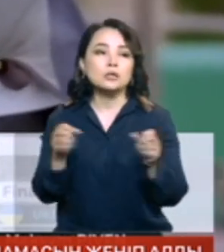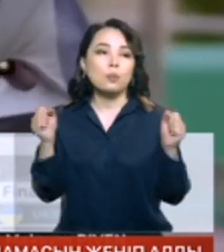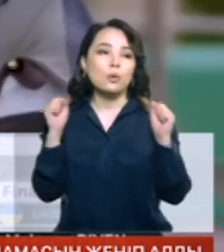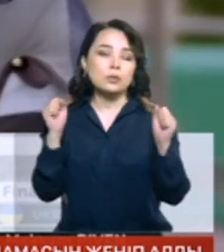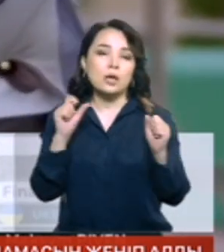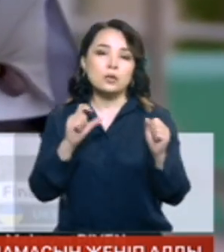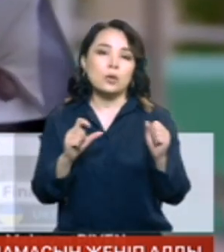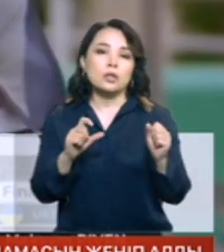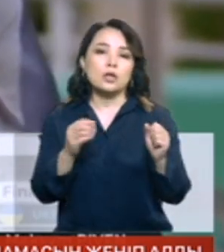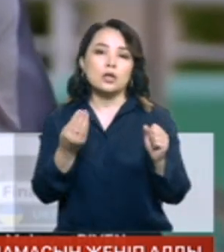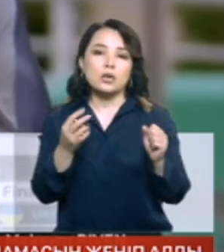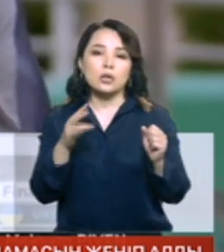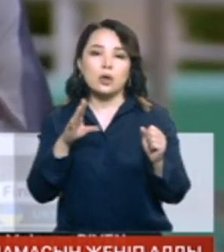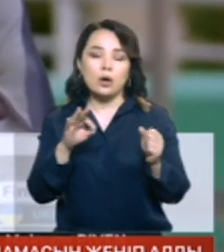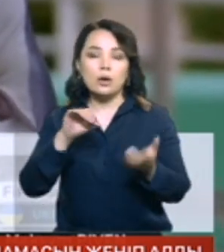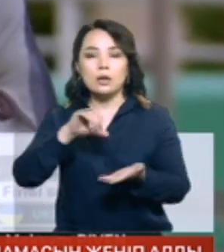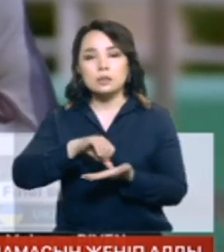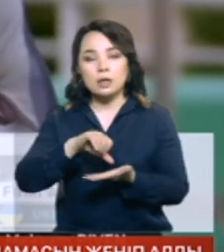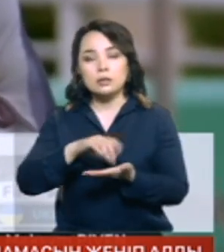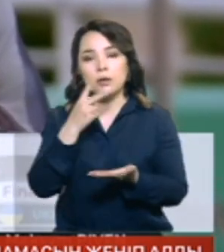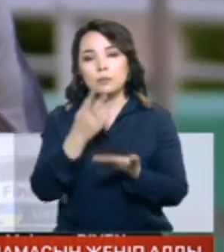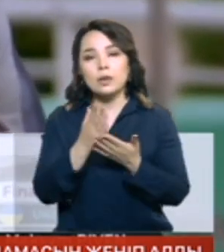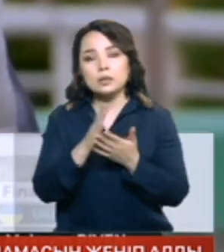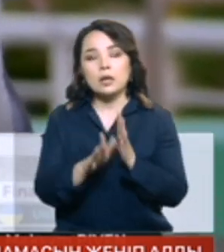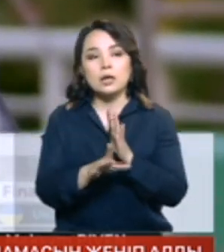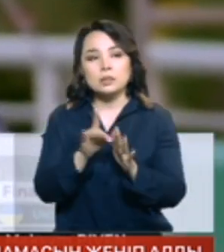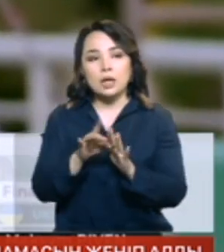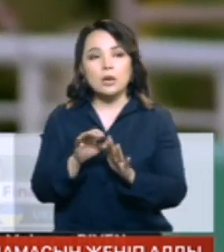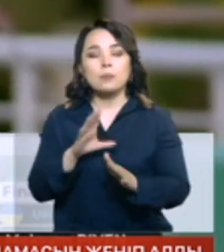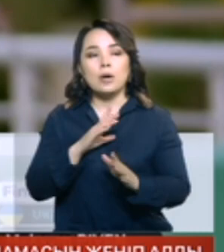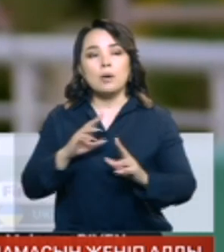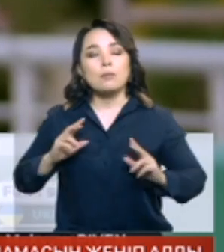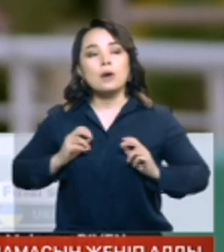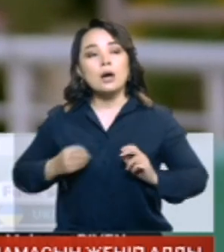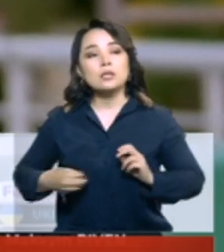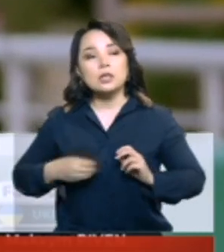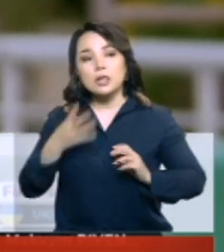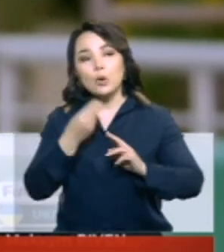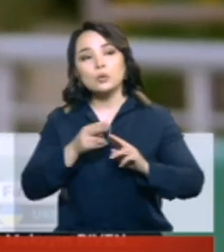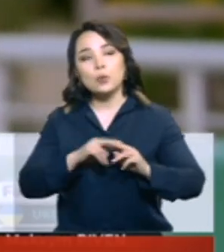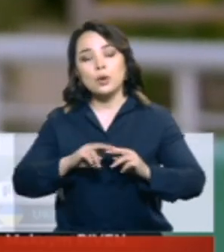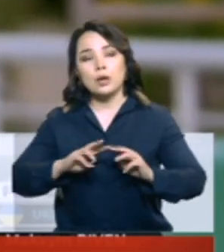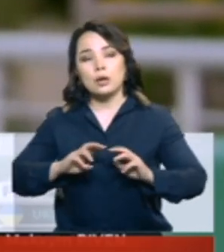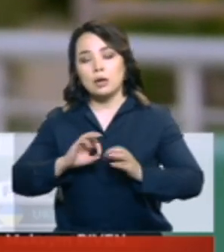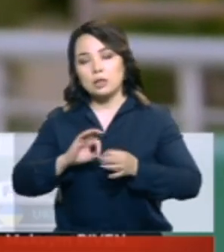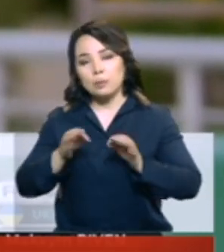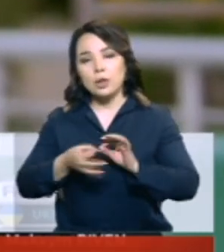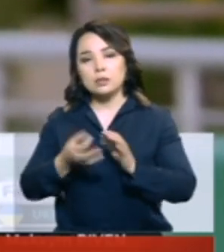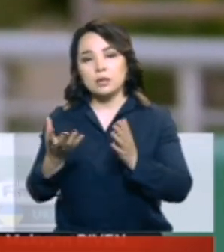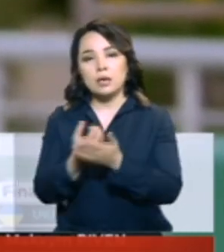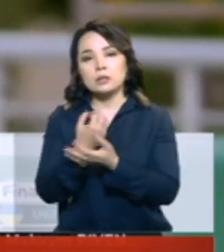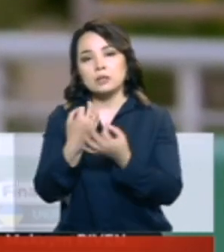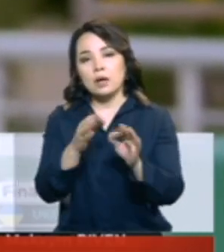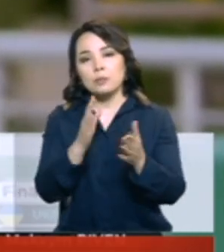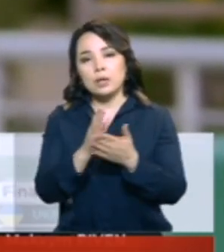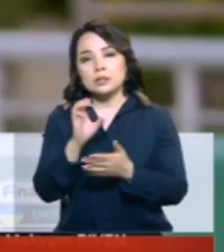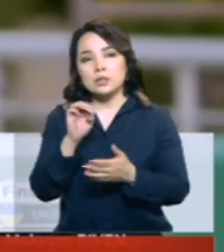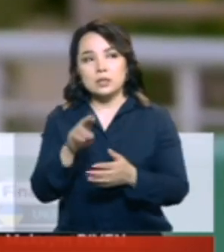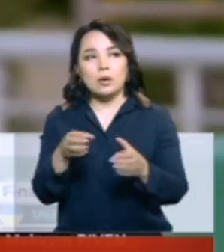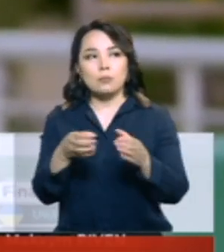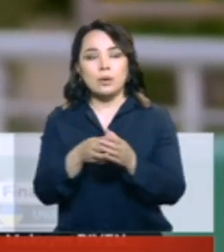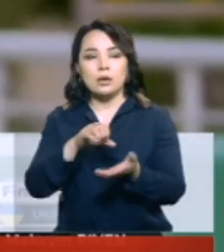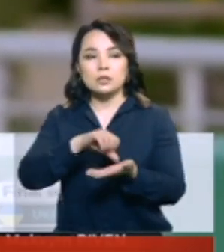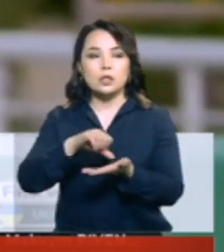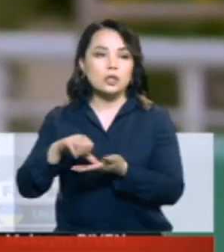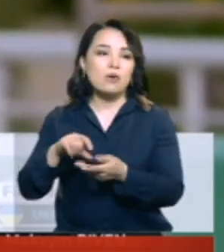спортшысы Эдуард Ещенко Қатарда өтіп жатқан іріктеу турнирінде Париж олимпиадасының лицензиясын жеңіп алды. Ол скит бағдарламасында